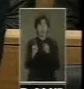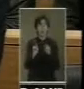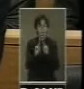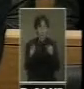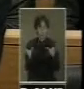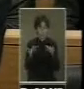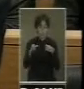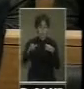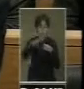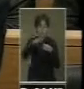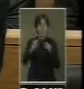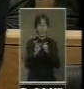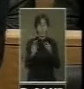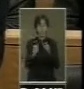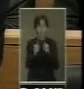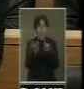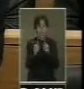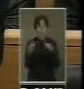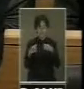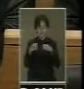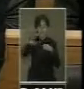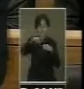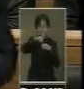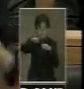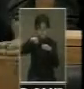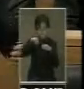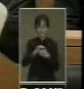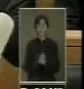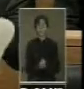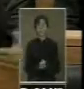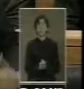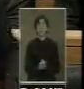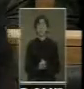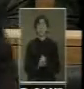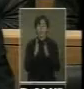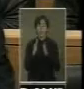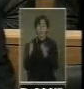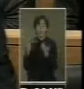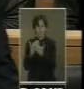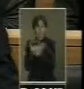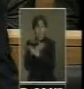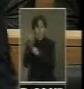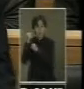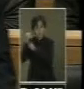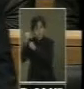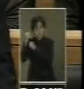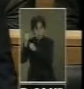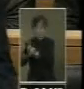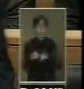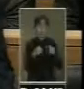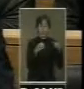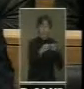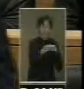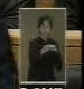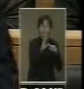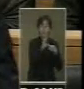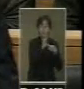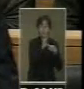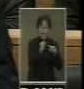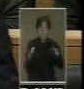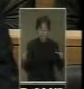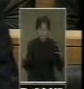การของสภาเนี่ยนะครับกับตัวแทนพันธมิตรมานั่งคุยกันหน่อยเถอะครับแต่ไม่ใช่ไป